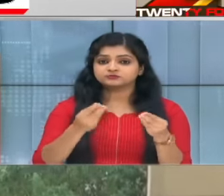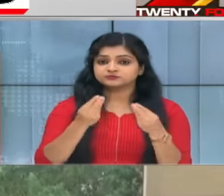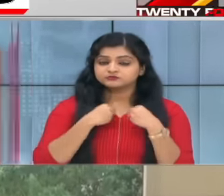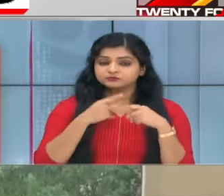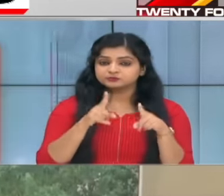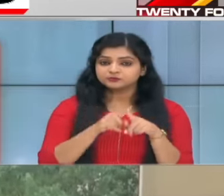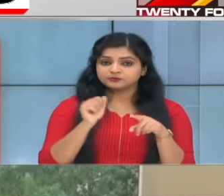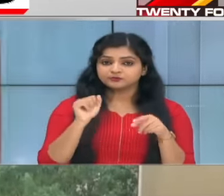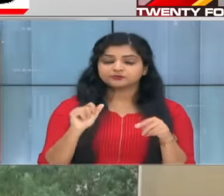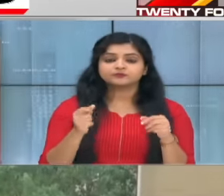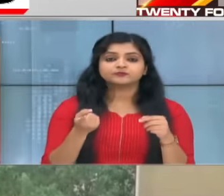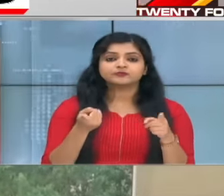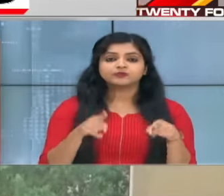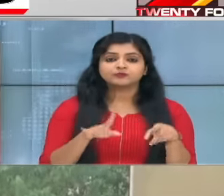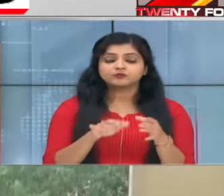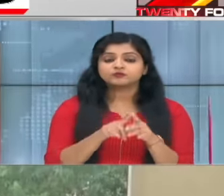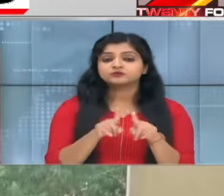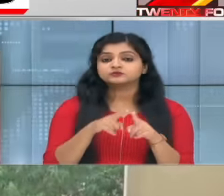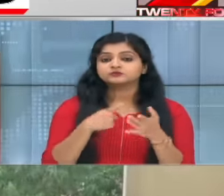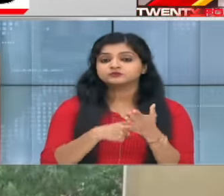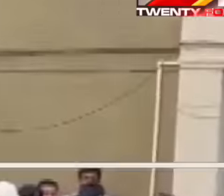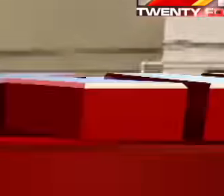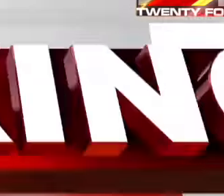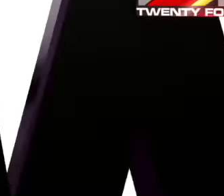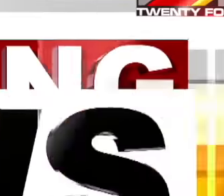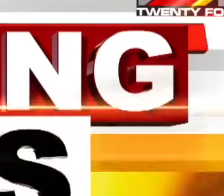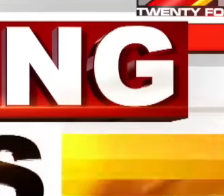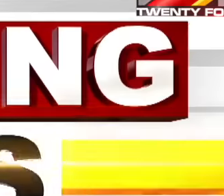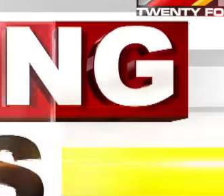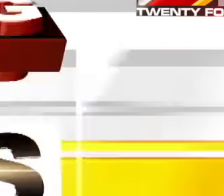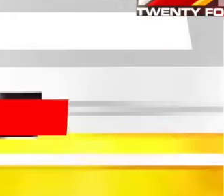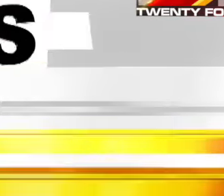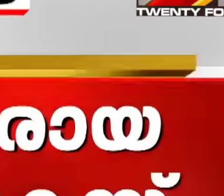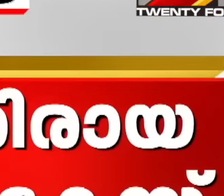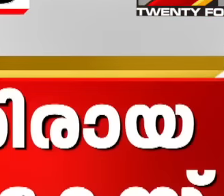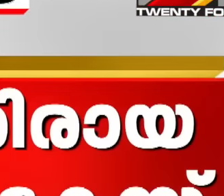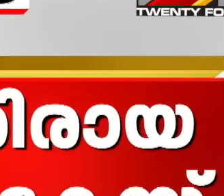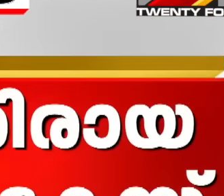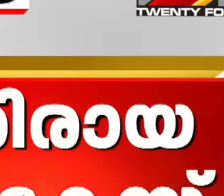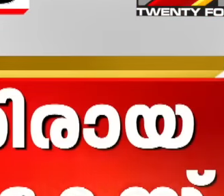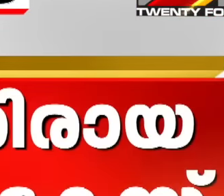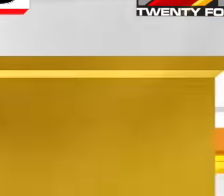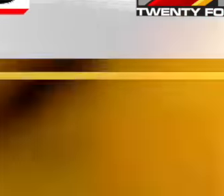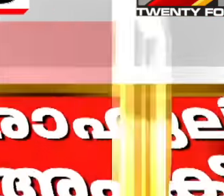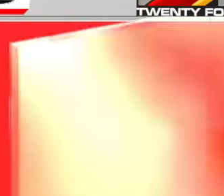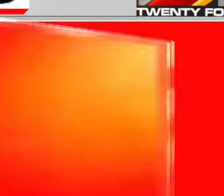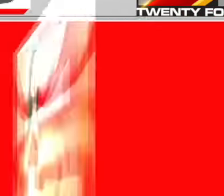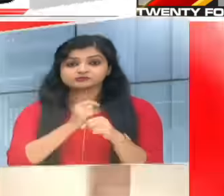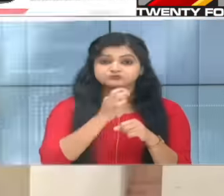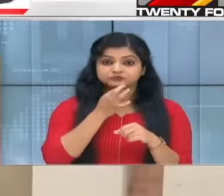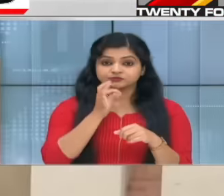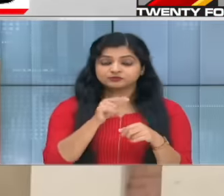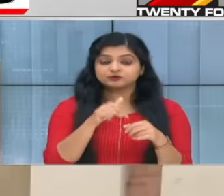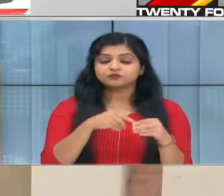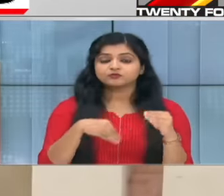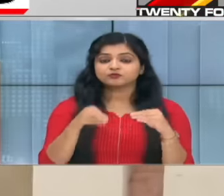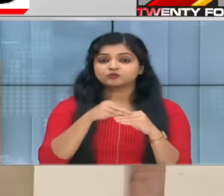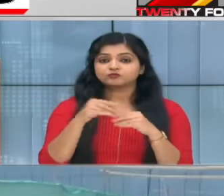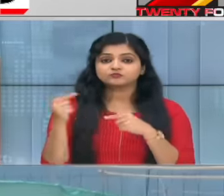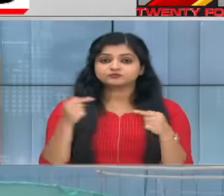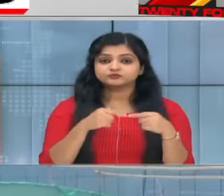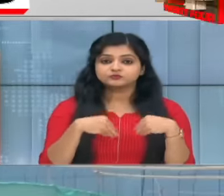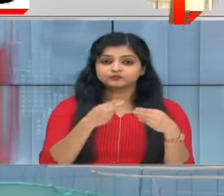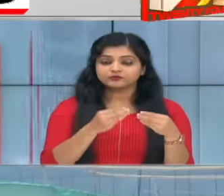രാഹുൽ ഗാന്ധി ഉന്നയിച്ചത്. എതിർഭാഗവും രാഹുൽ ഗാന്ധിയുടെ നിലപാടിനെ ശക്തമായിട്ട് വിമർശിച്ചുകൊണ്ട് കോടതിയിൽ നിലപാട് അവതരിപ്പിച്ചു. അവർ